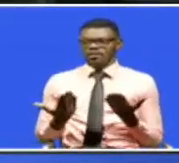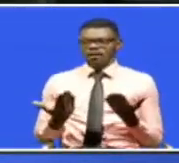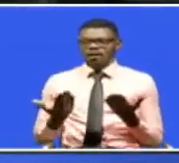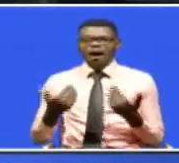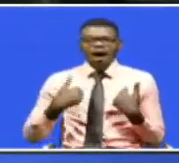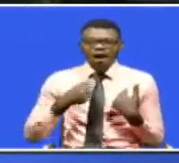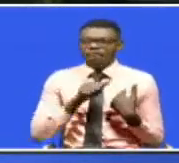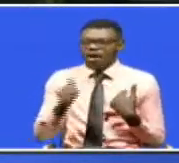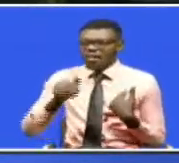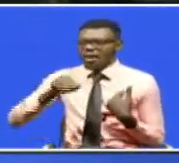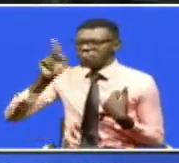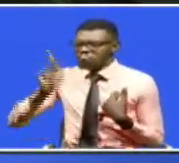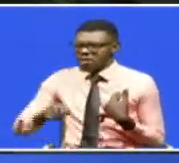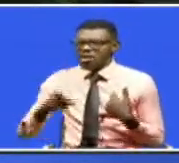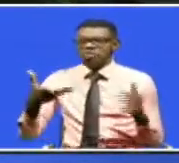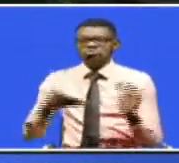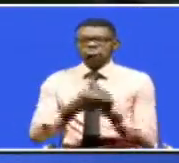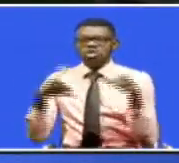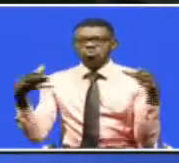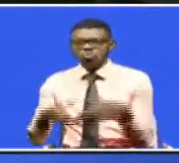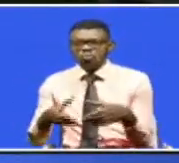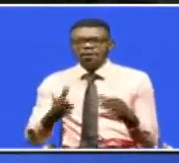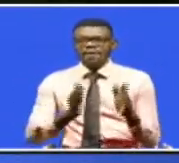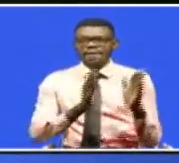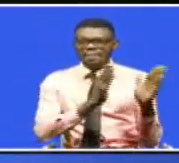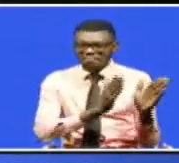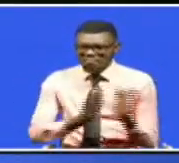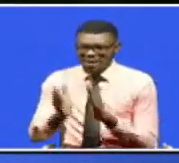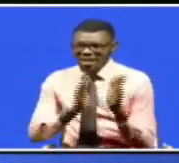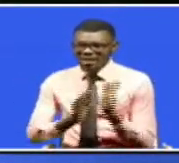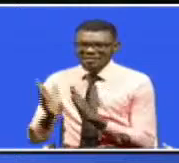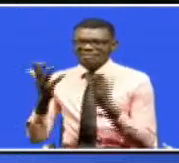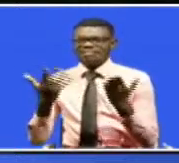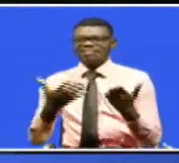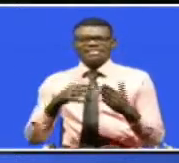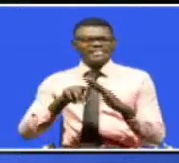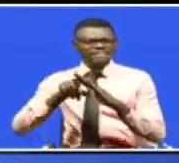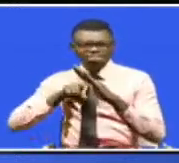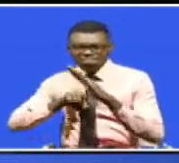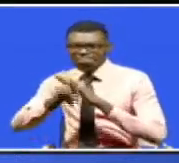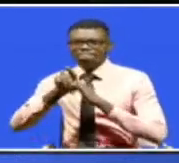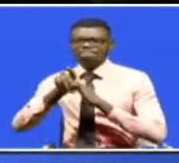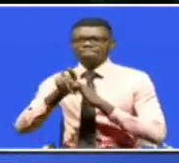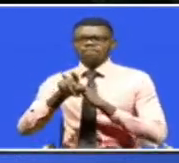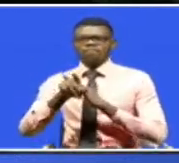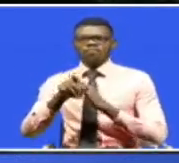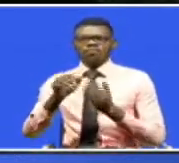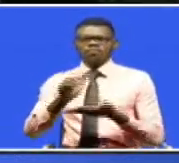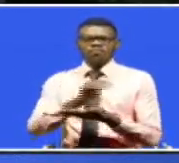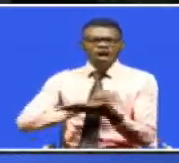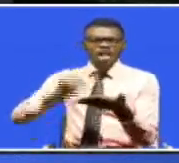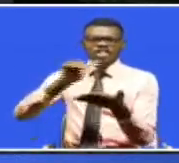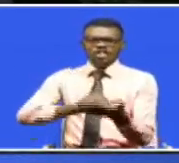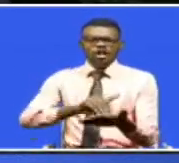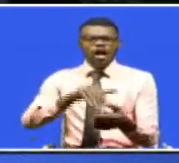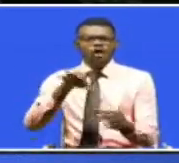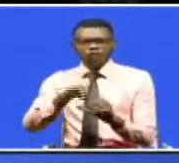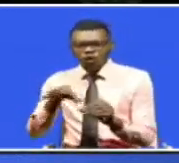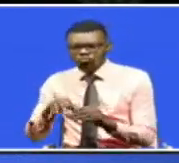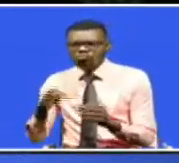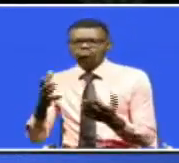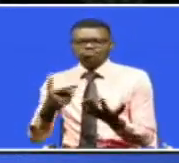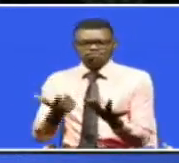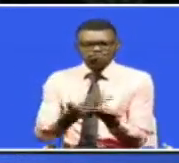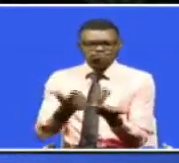wajumbe kutoka chama cha Jubilee ambao walikuwa napanga na vile vile waliweza kuingia katika ukumbi ule ambapo kura zilikuwa zinakusanywa,